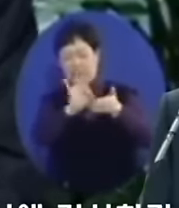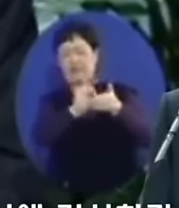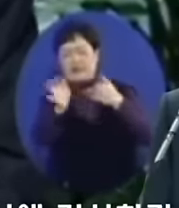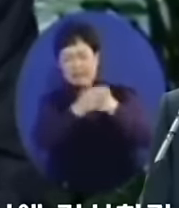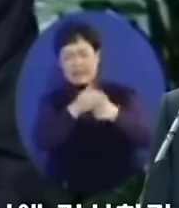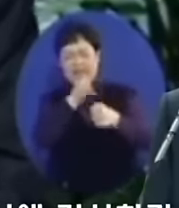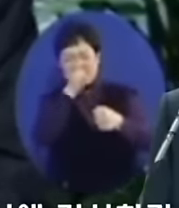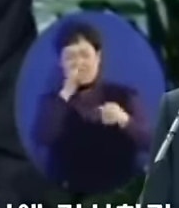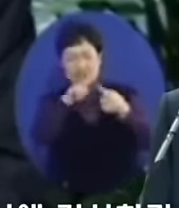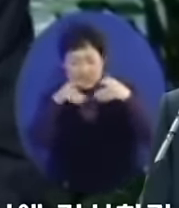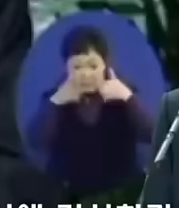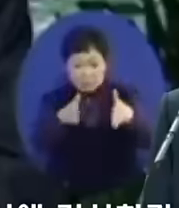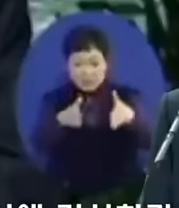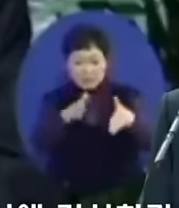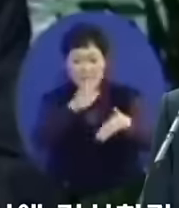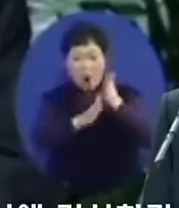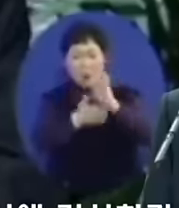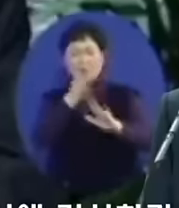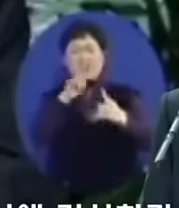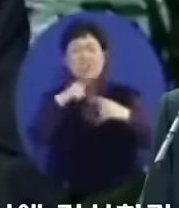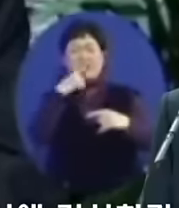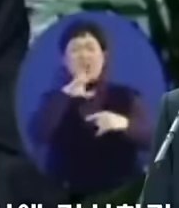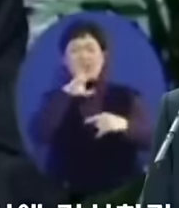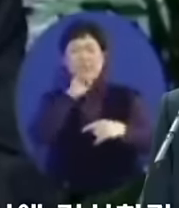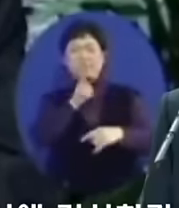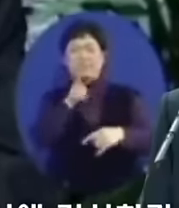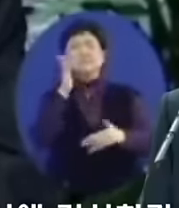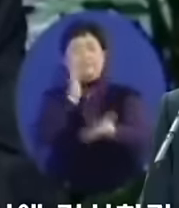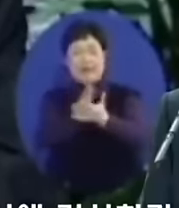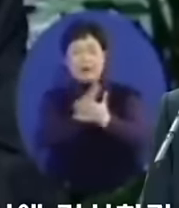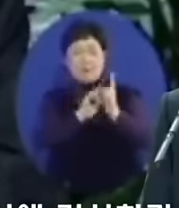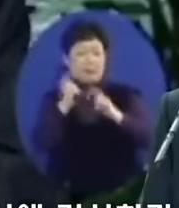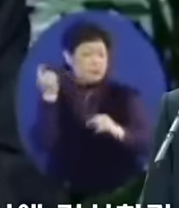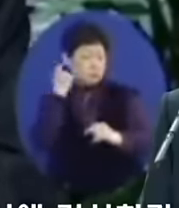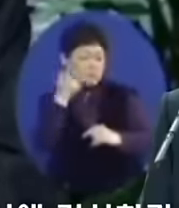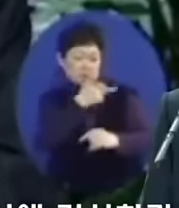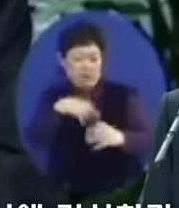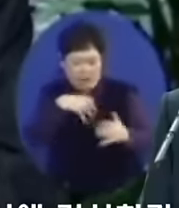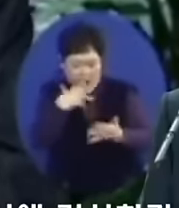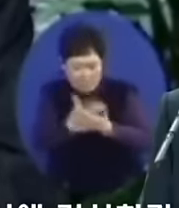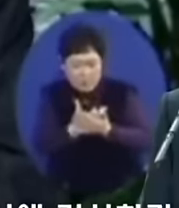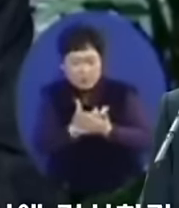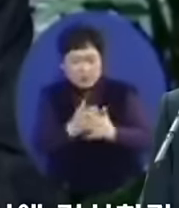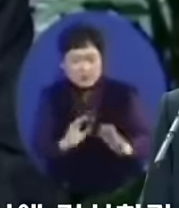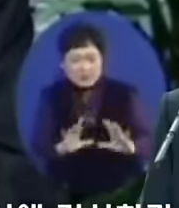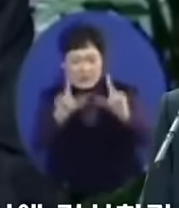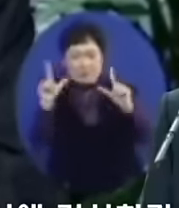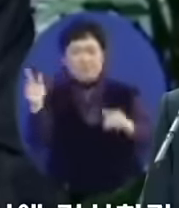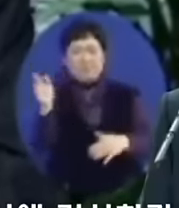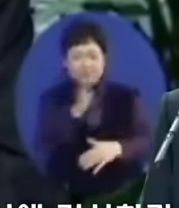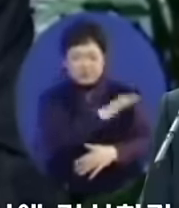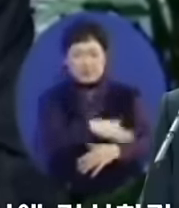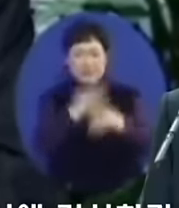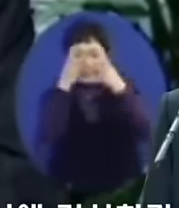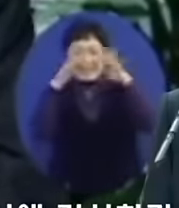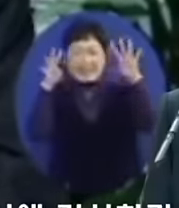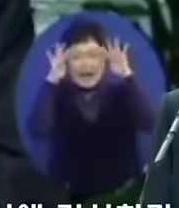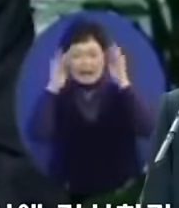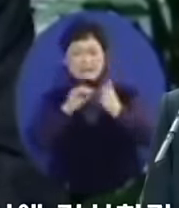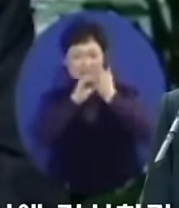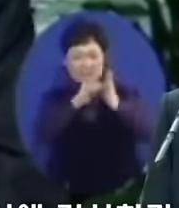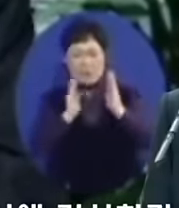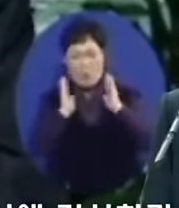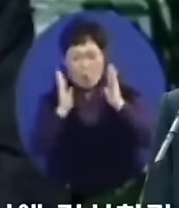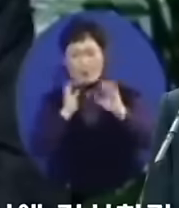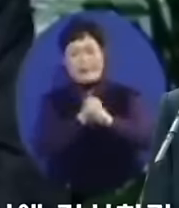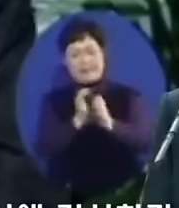있는 것에 집중하지 없는 것에 집중하지 마십시오. 그 말을 듣고 크게 감동을 하고 그날부터 그는 대학에 들어가서